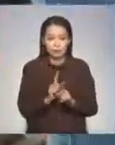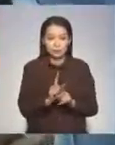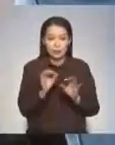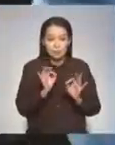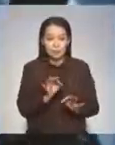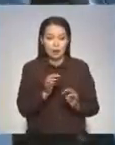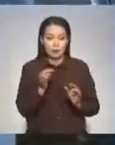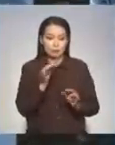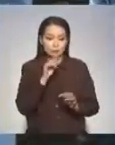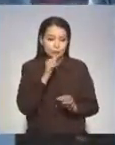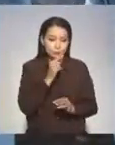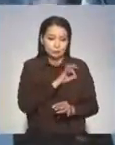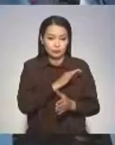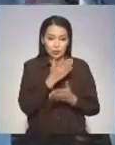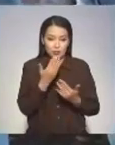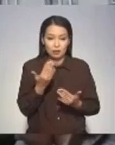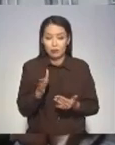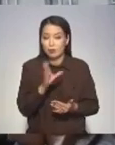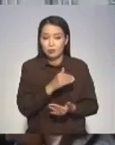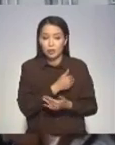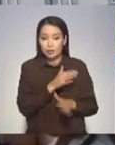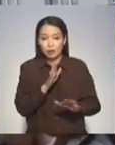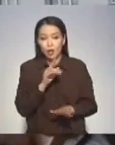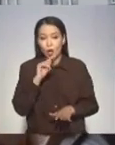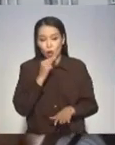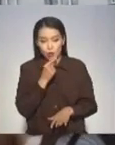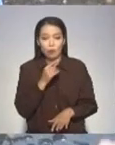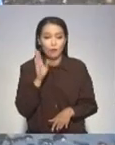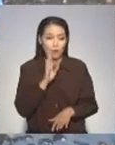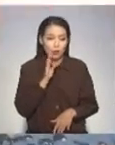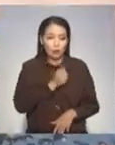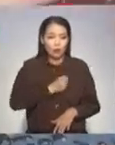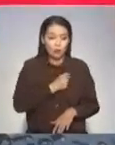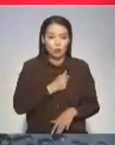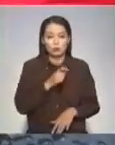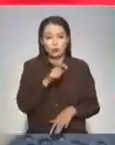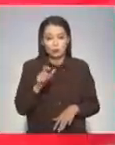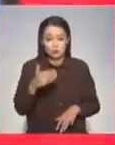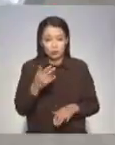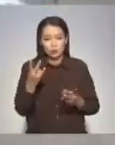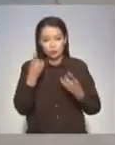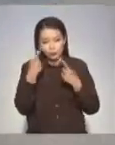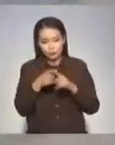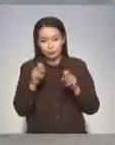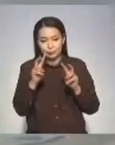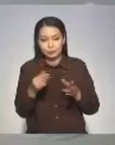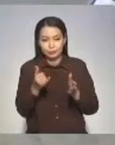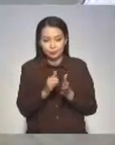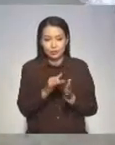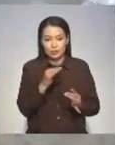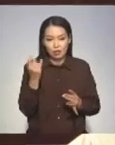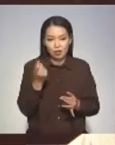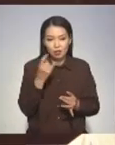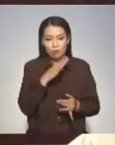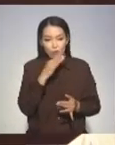используют. Многие граждане не хотят экономить воду, возмущается премьер. Возможно, после поднятия тарифа они станут более